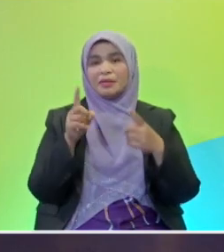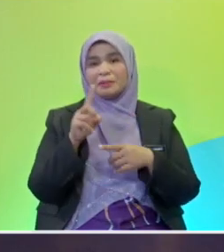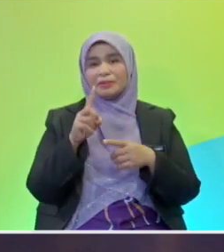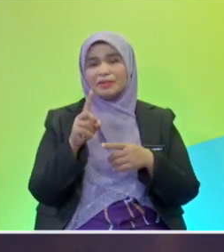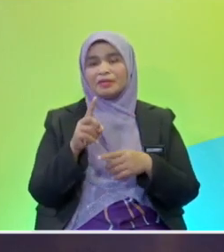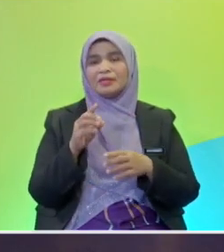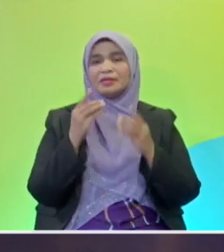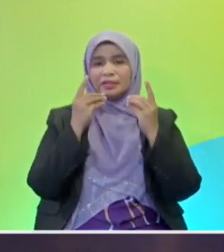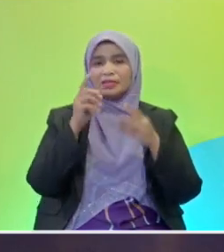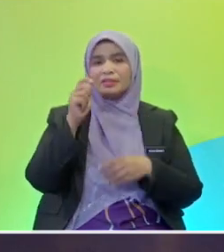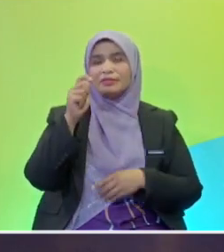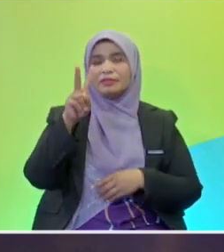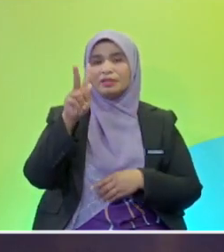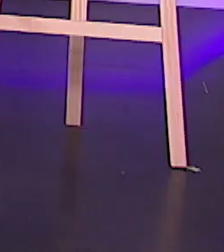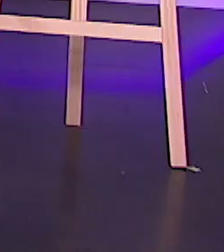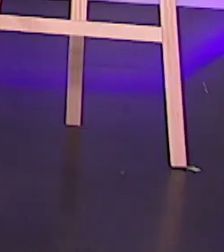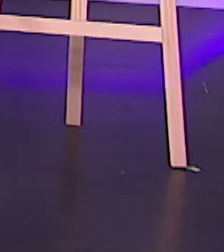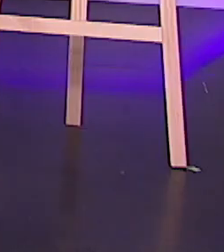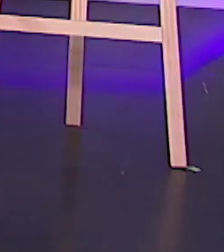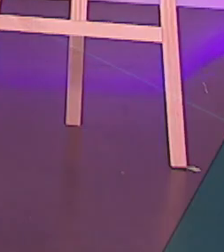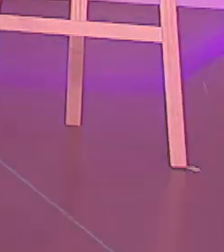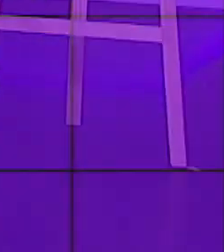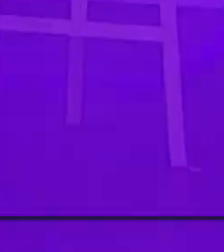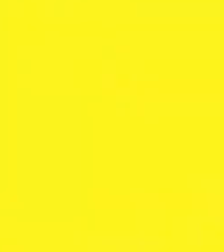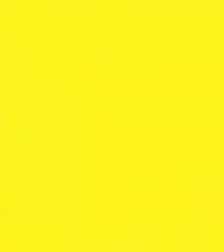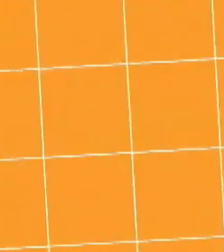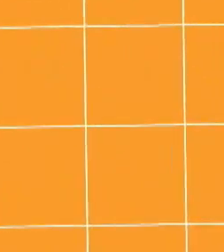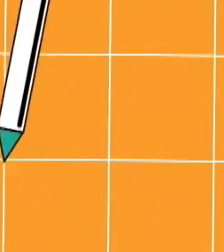dua didik TV KPM nak jahitahitan sembat